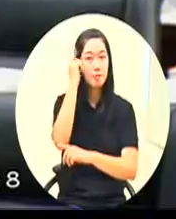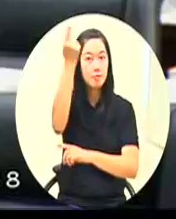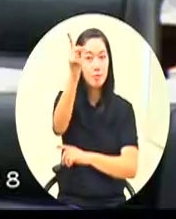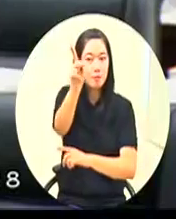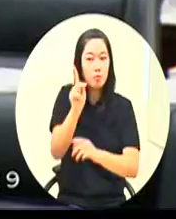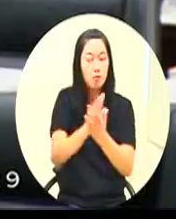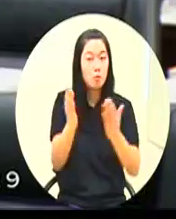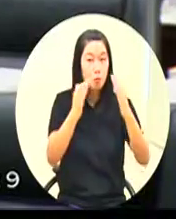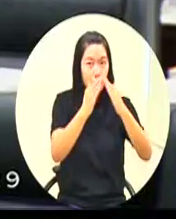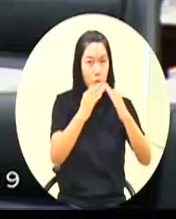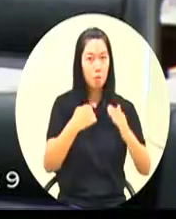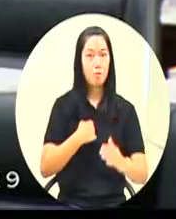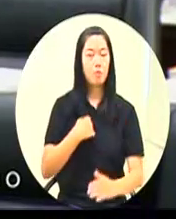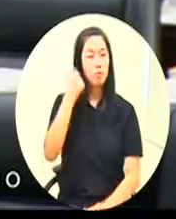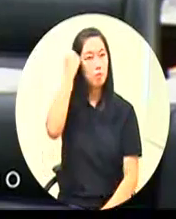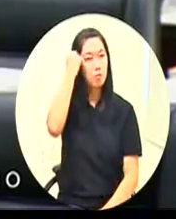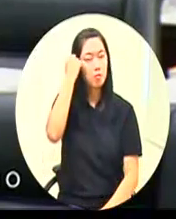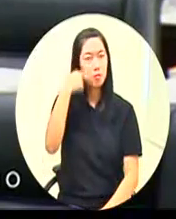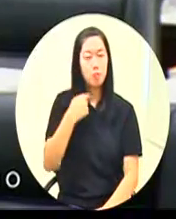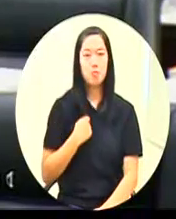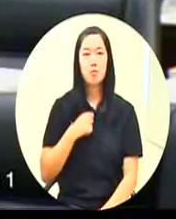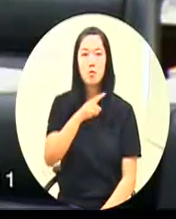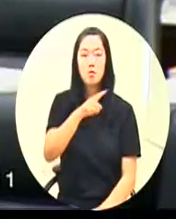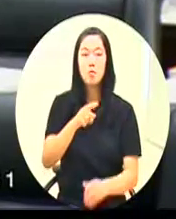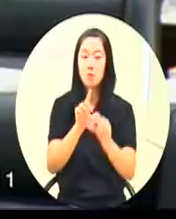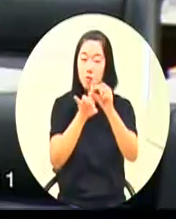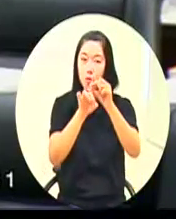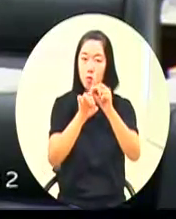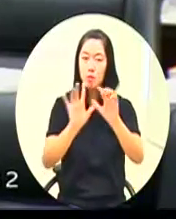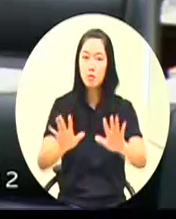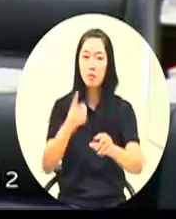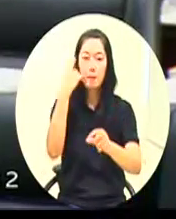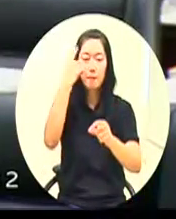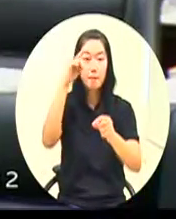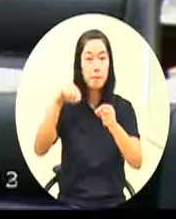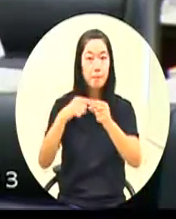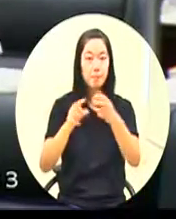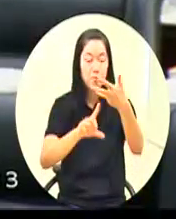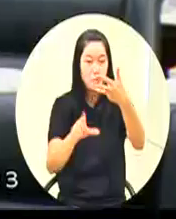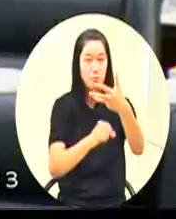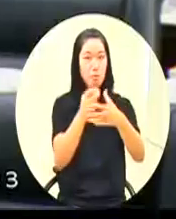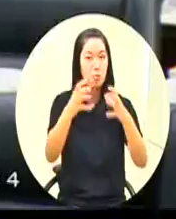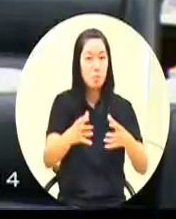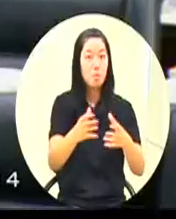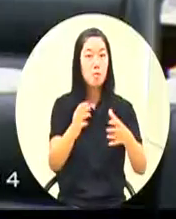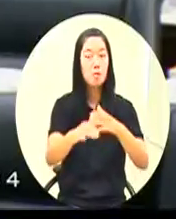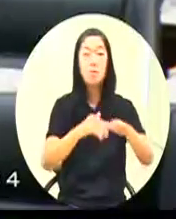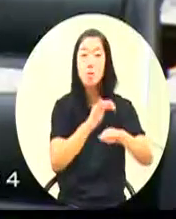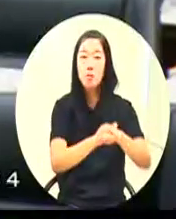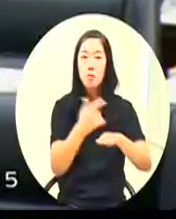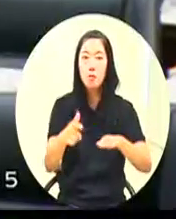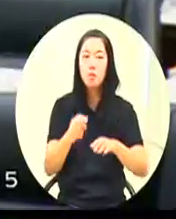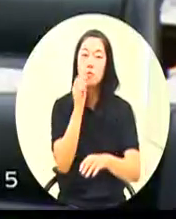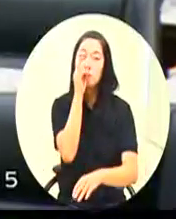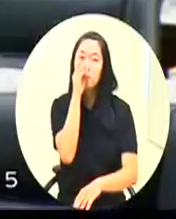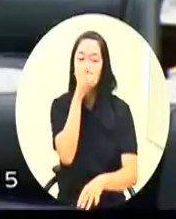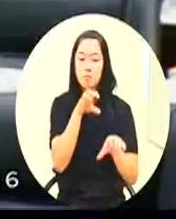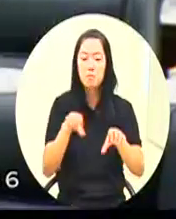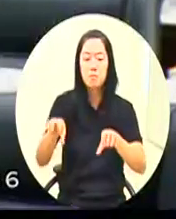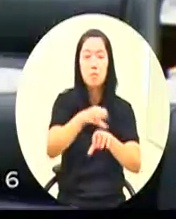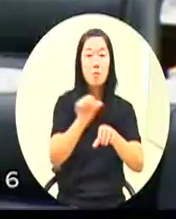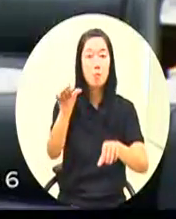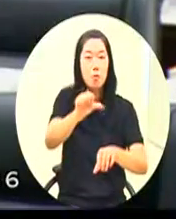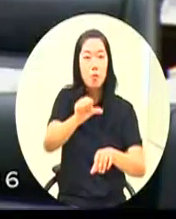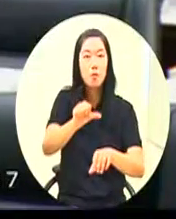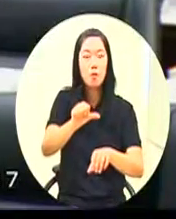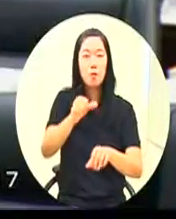中大概明年的八月就会落成，那么包括好像宜兰还是桃园，总共好像五个已经都分别各